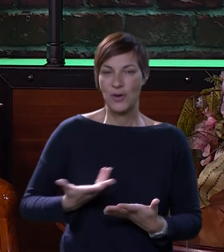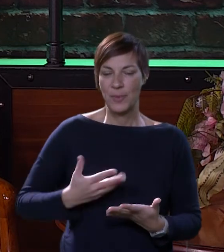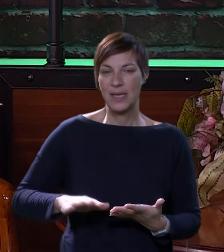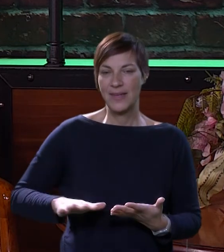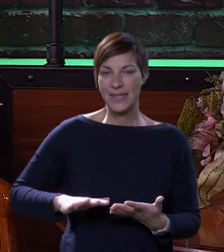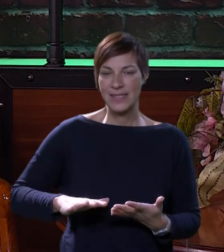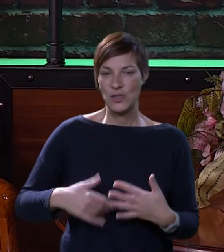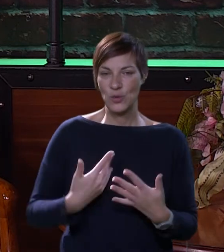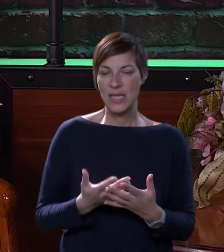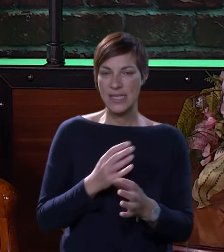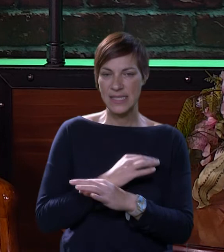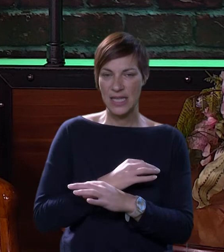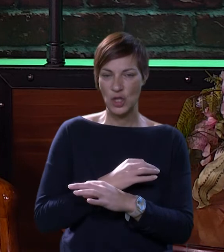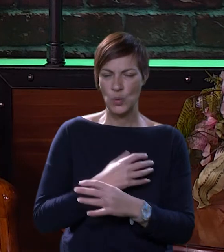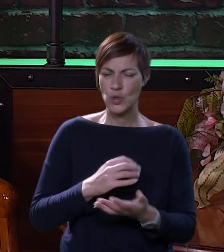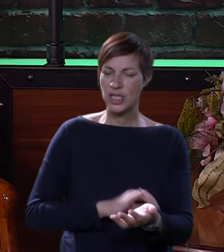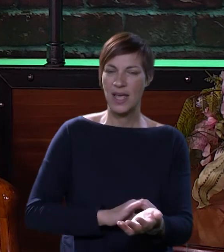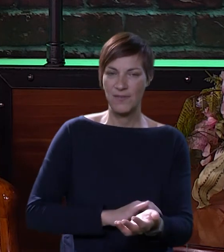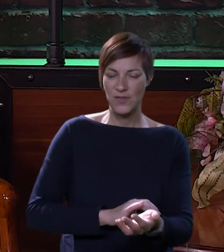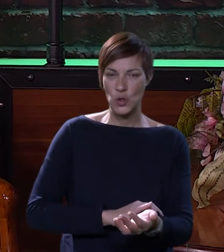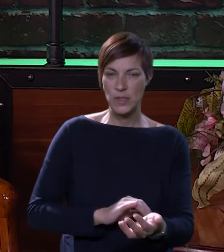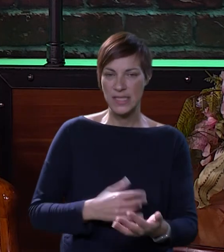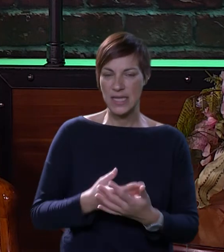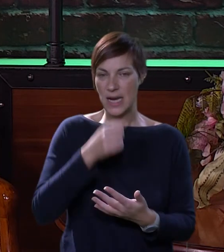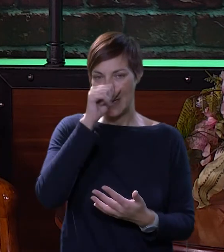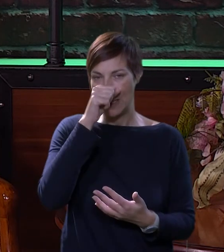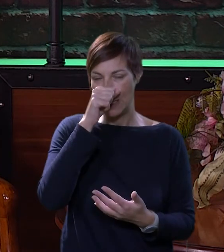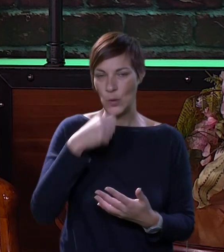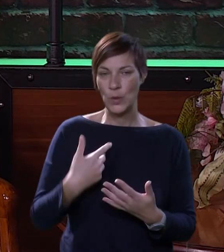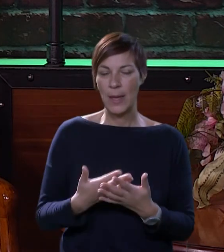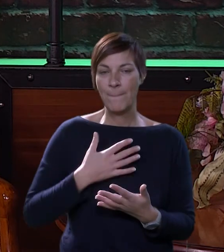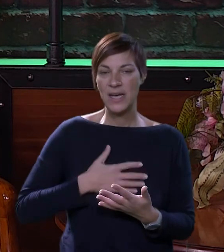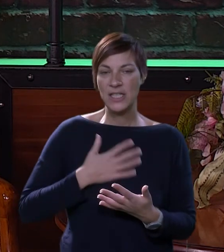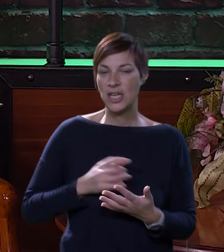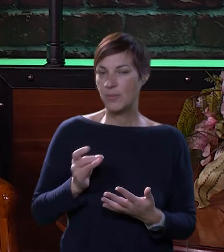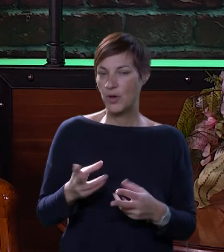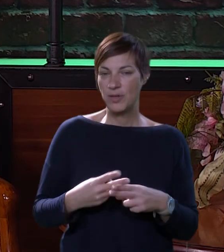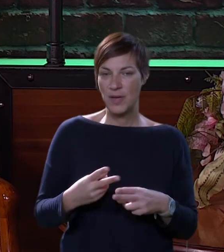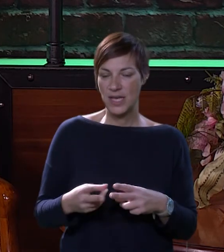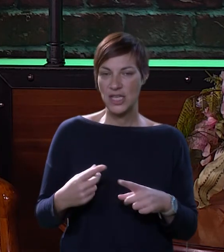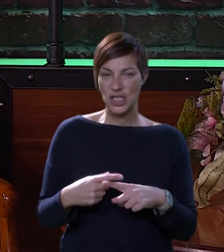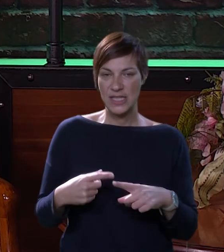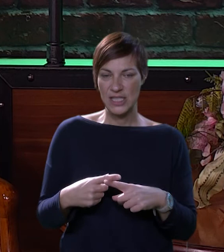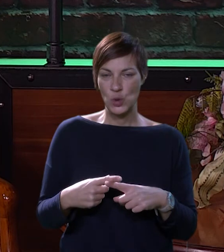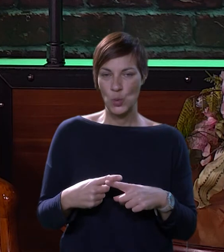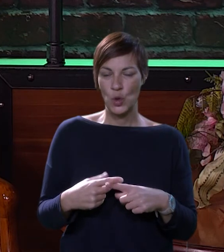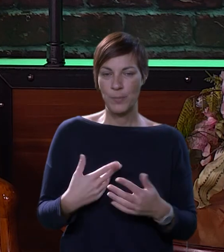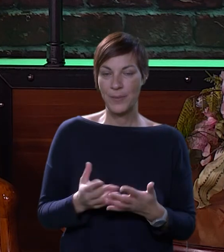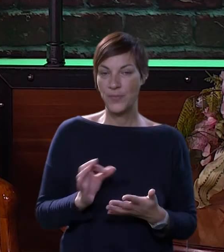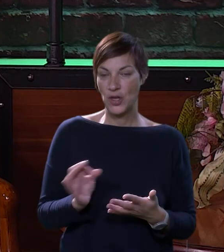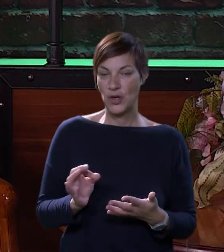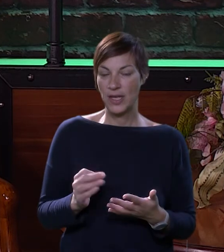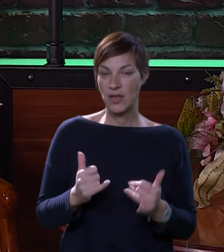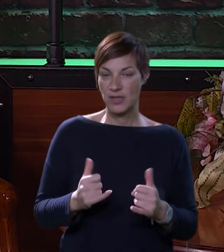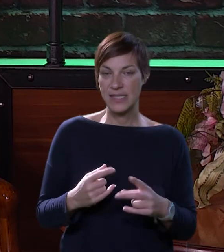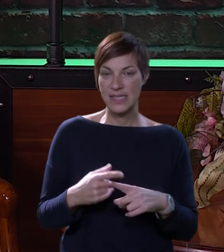prihvatiti da su djeca i tužna, i frustrirana, i ljuta. Pa često želimo odmah riješiti te sukobe. Ono, ok, oni